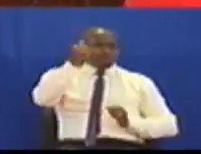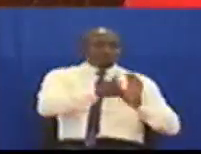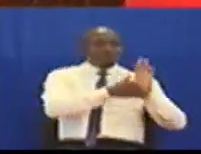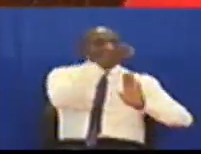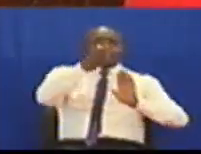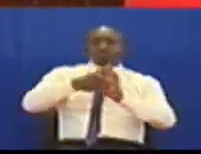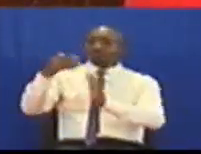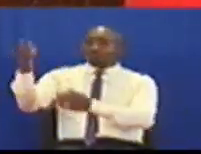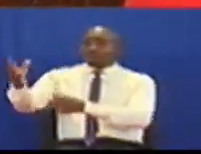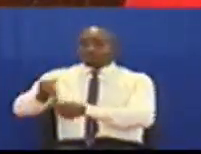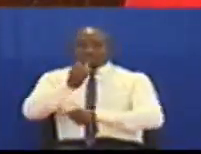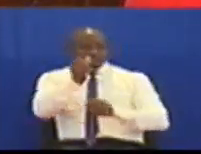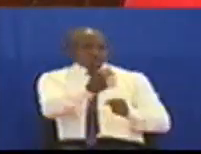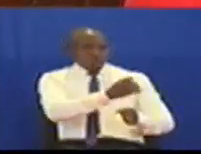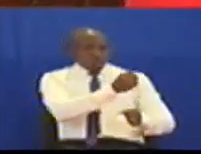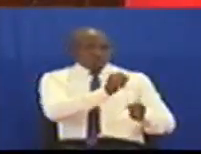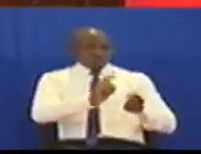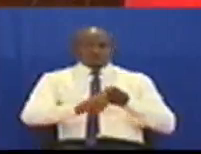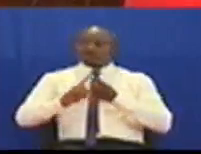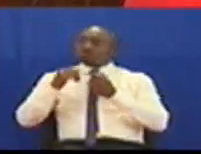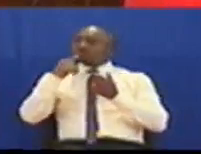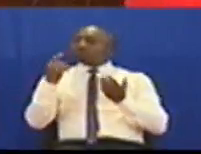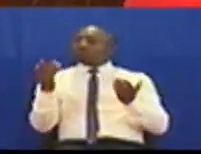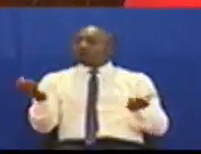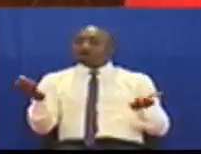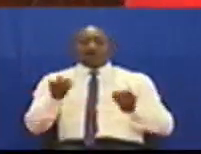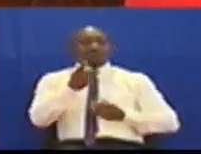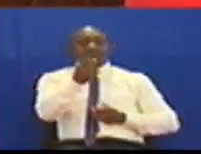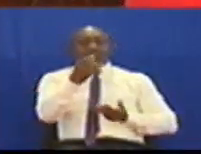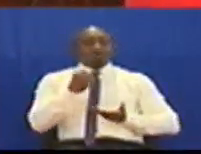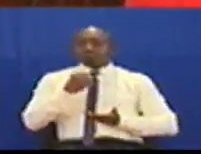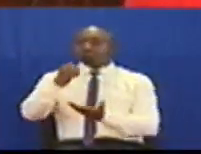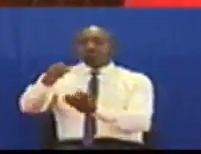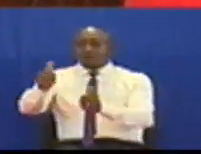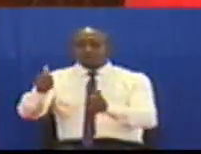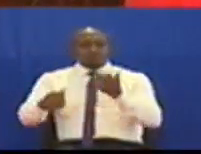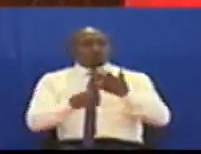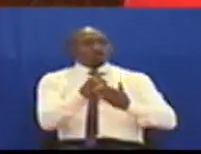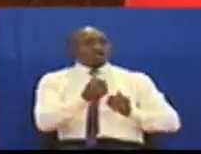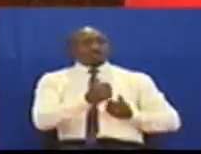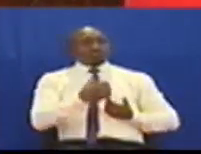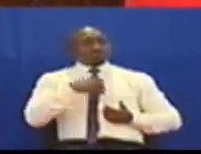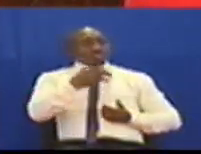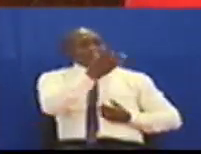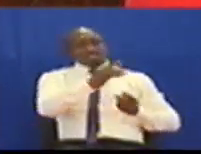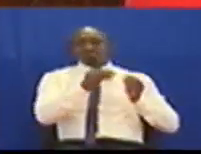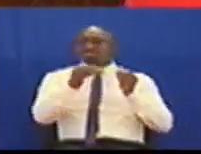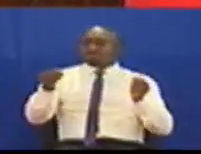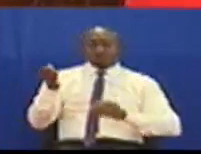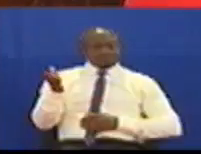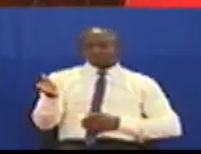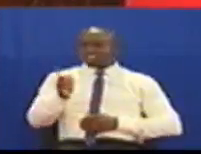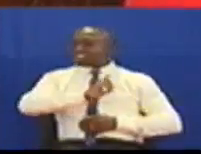mapato. Make masuala kusema kwamba fedha hazijapelekwa kutoka hazina au zimechelewa isiwe